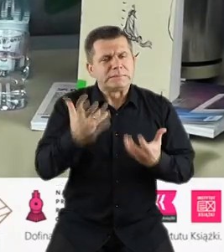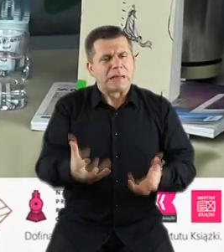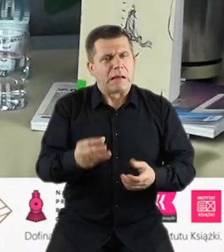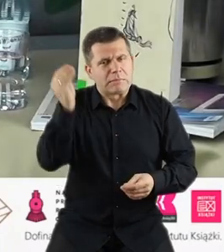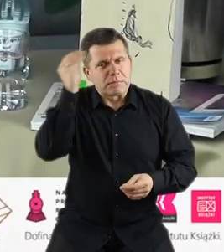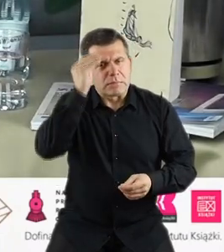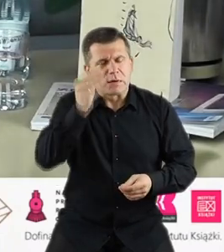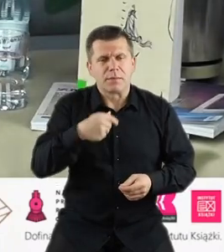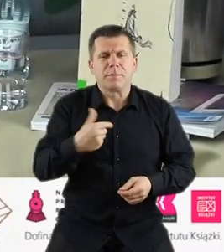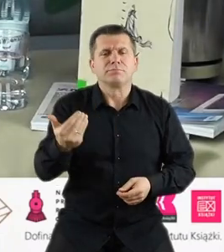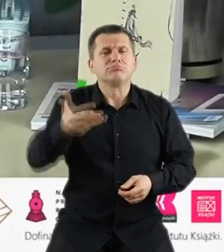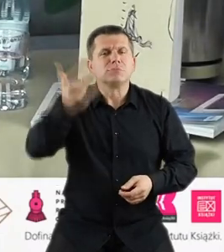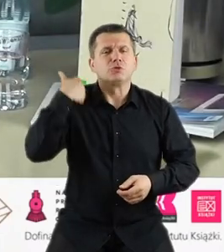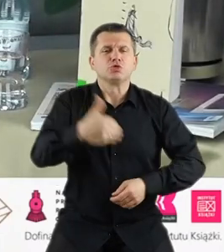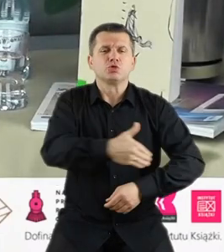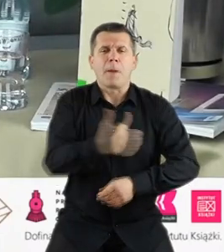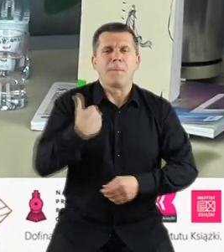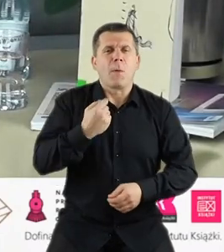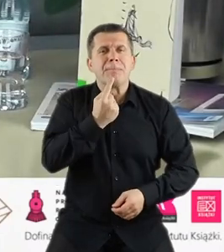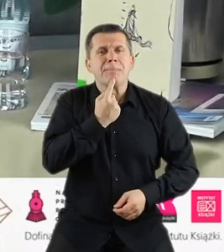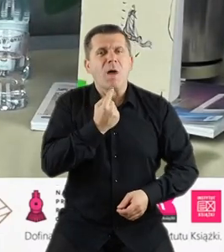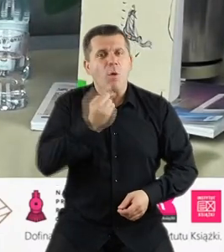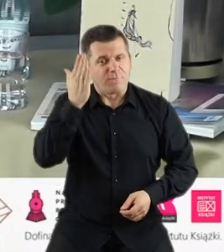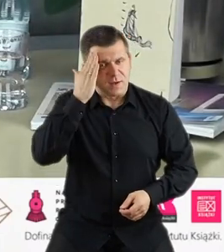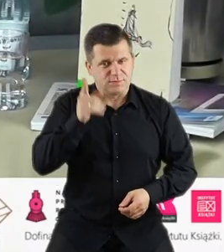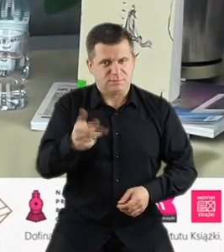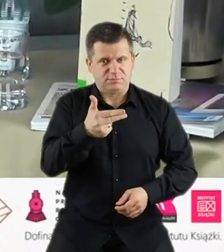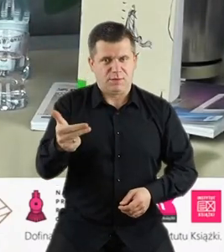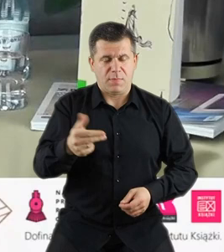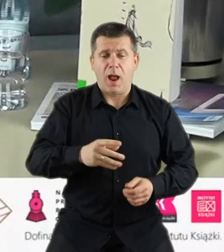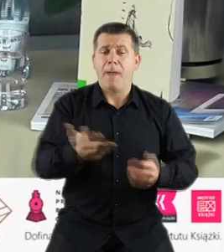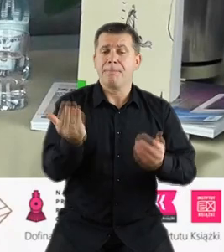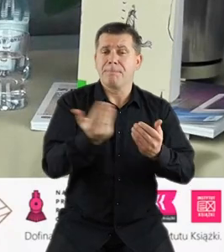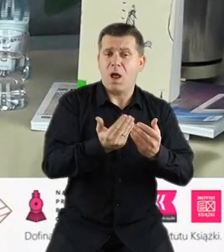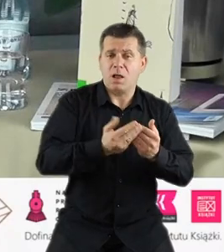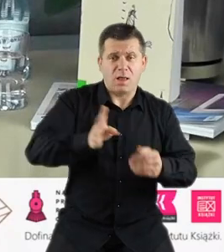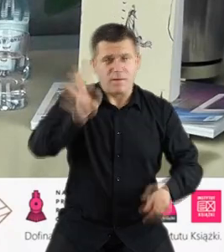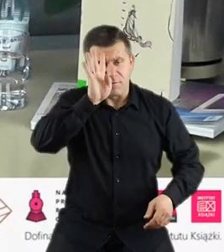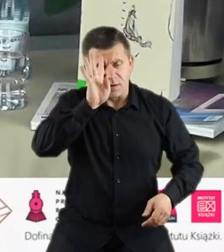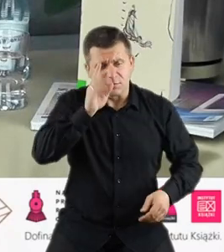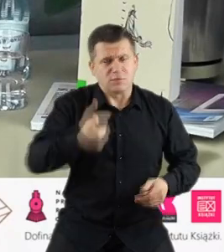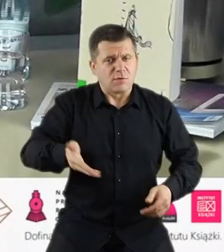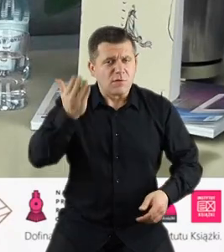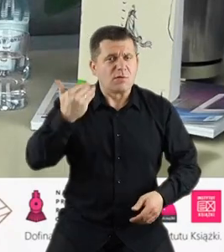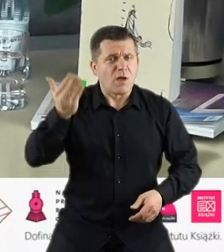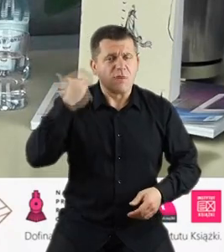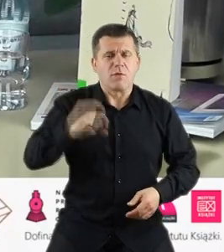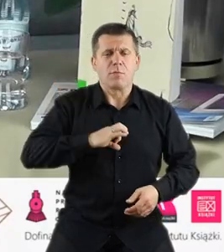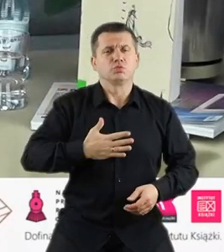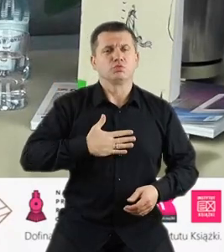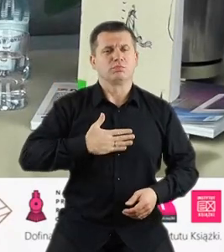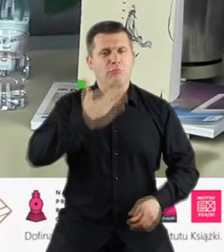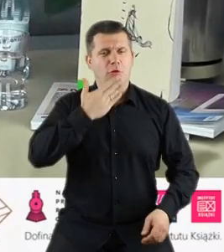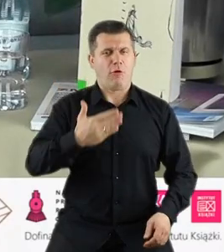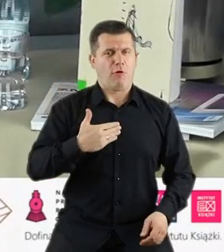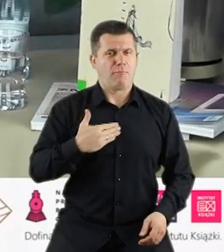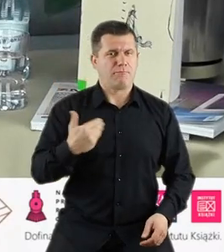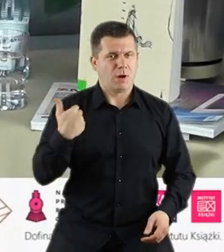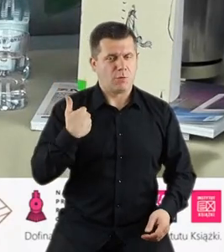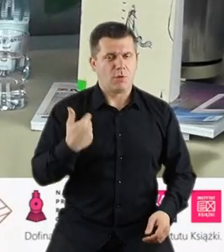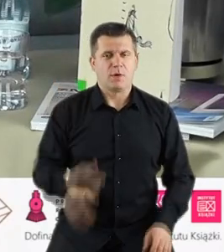tęskniłam, bo miałam tego bardzo mało w szkole, a matematyka i fizyka to były kiedyś moje hobby,